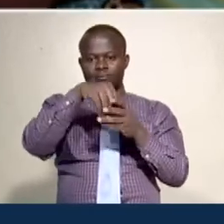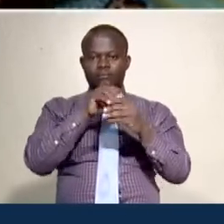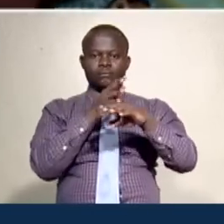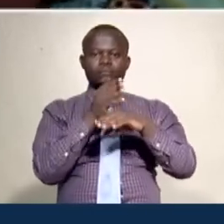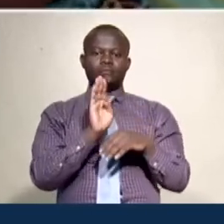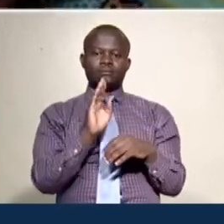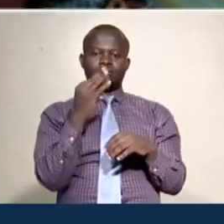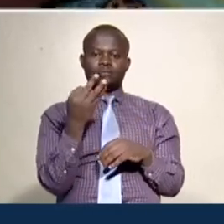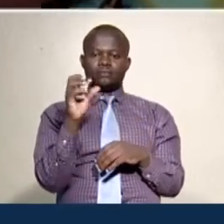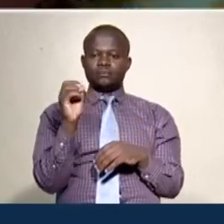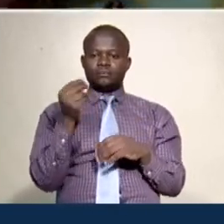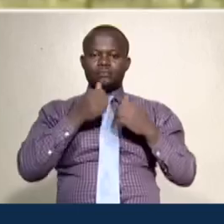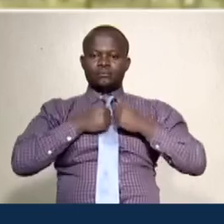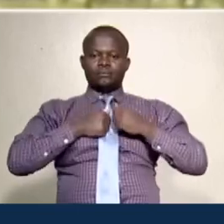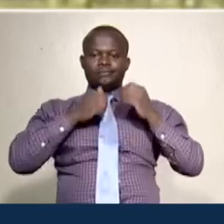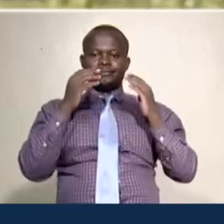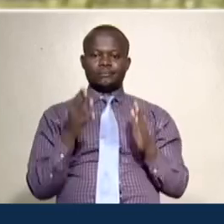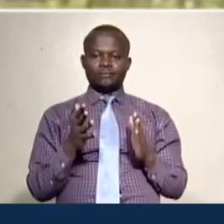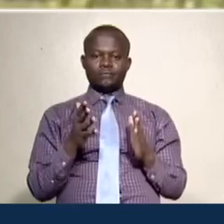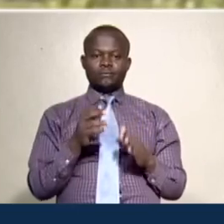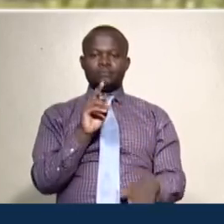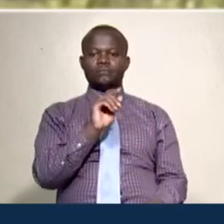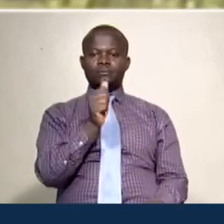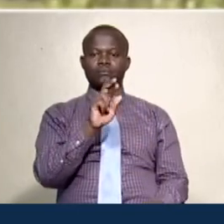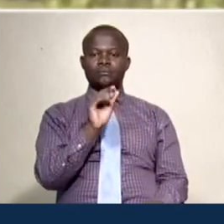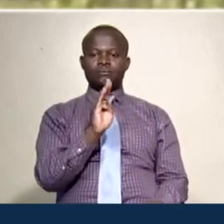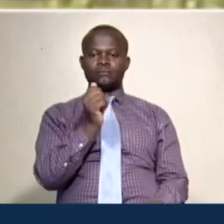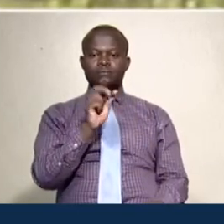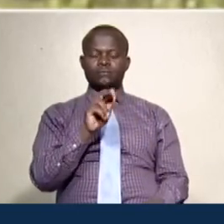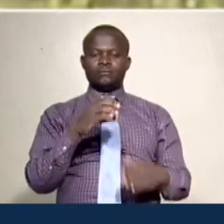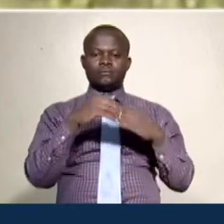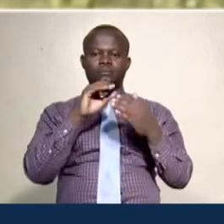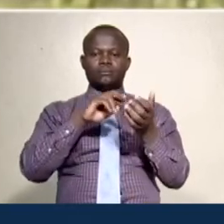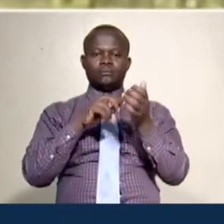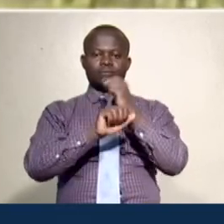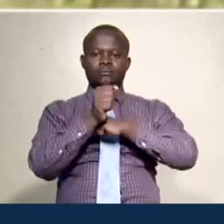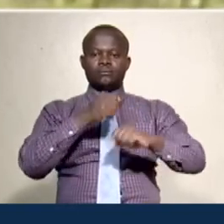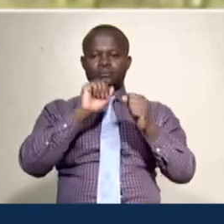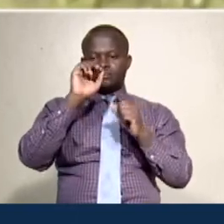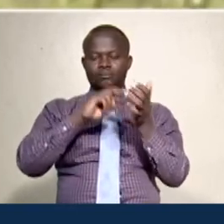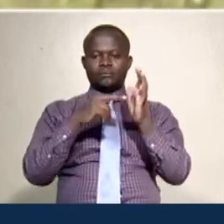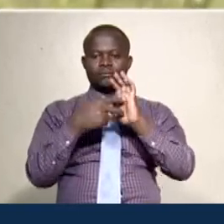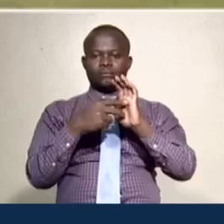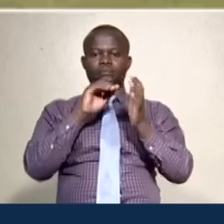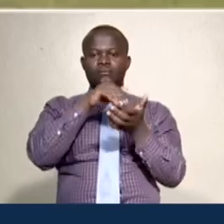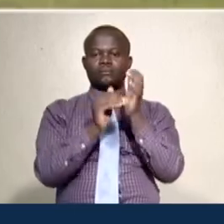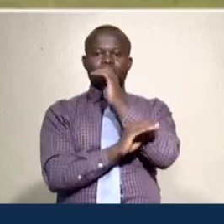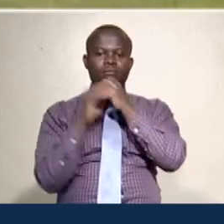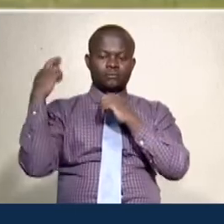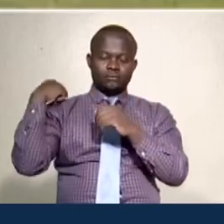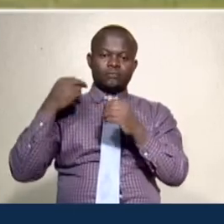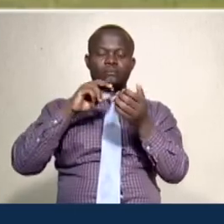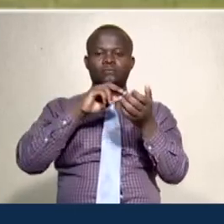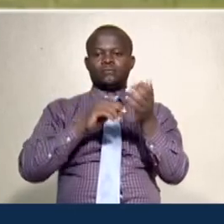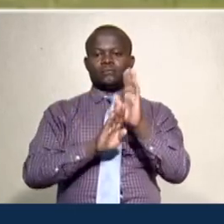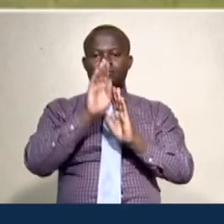miliyari 300 z'amafaranga y'u Rwanda Uzaribara Ernest ukuri ibikorwa by'uyu mushinga mu kigo cy'igihugu gishinzwe guteza imbere ubuhinzi n'ubworozi